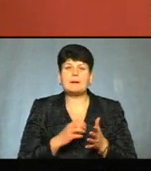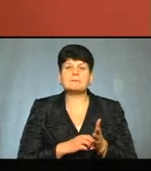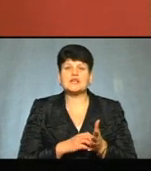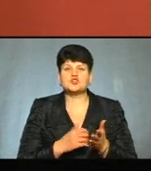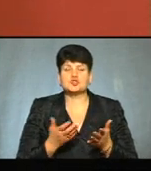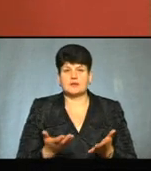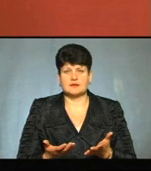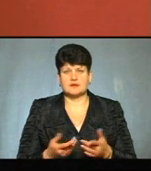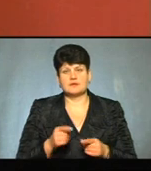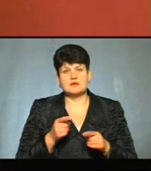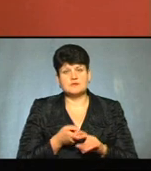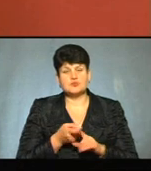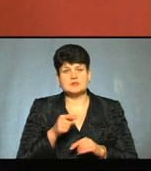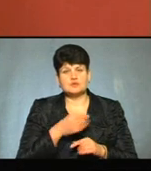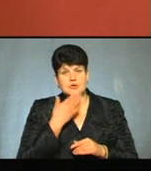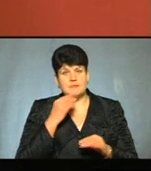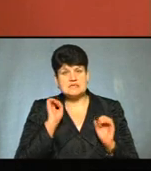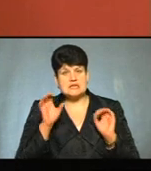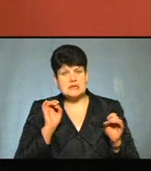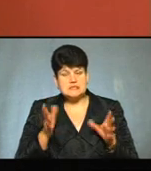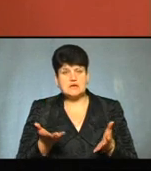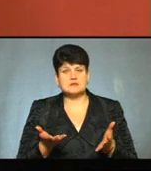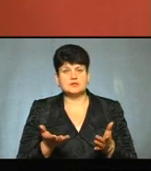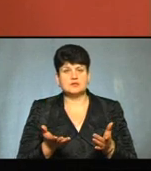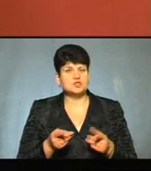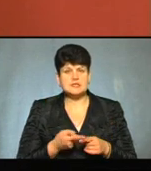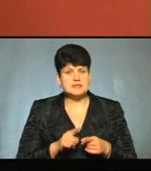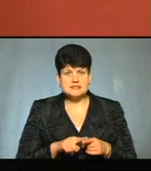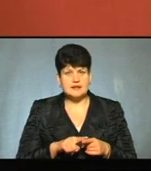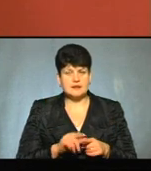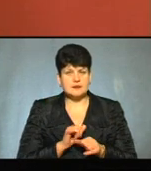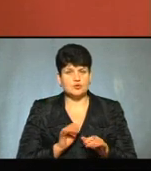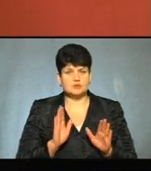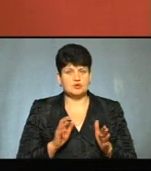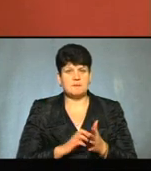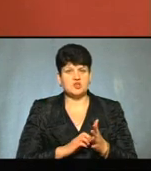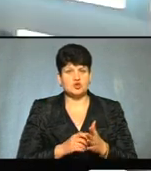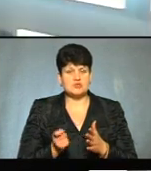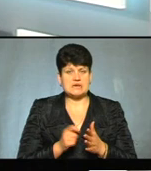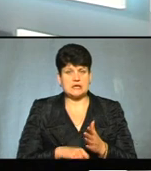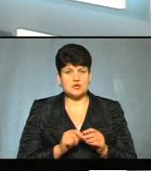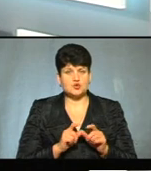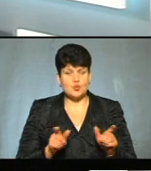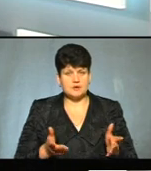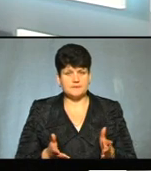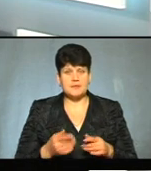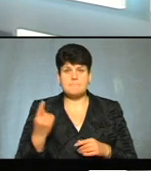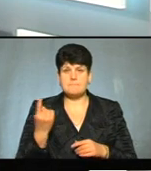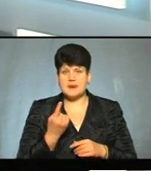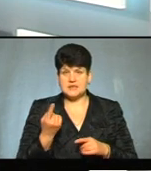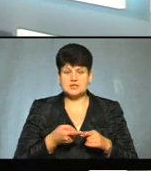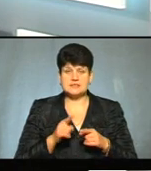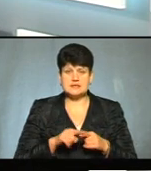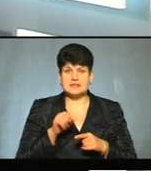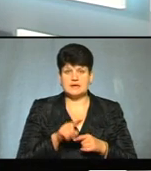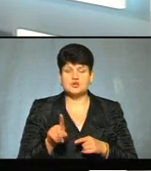яких причинах? Чи, зокрема, відсутність сигналізації, чи ні? Чи це не може стати причиною закриття школи? Перше, це те,